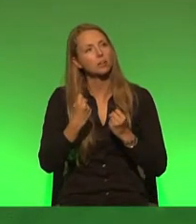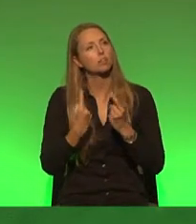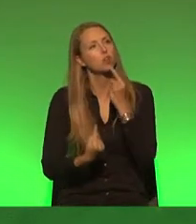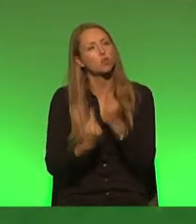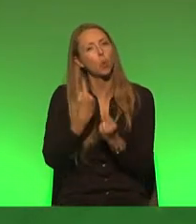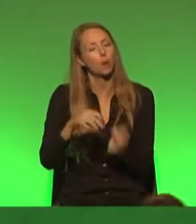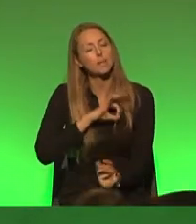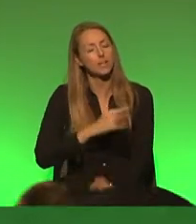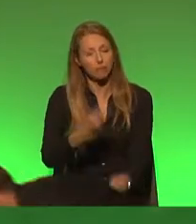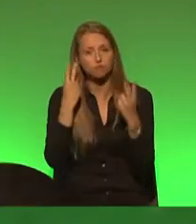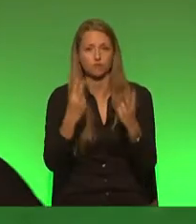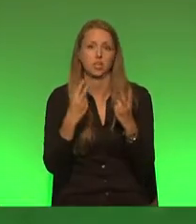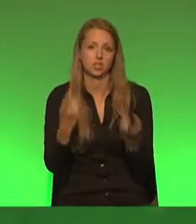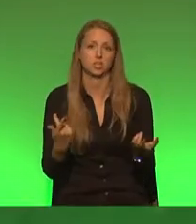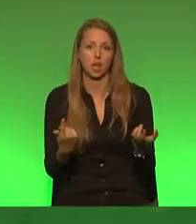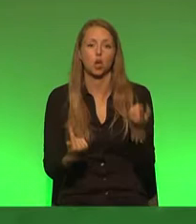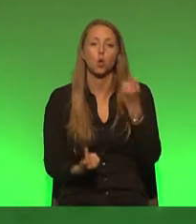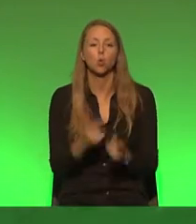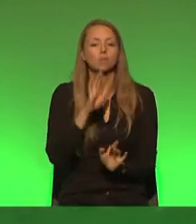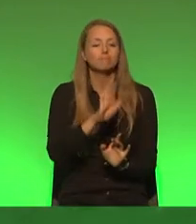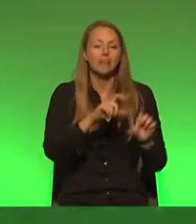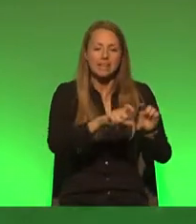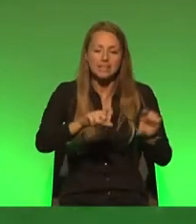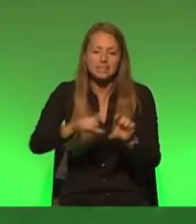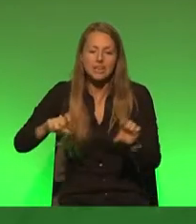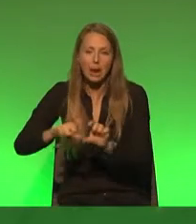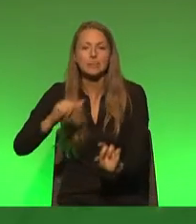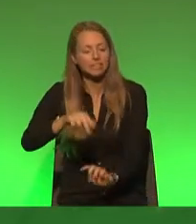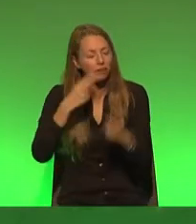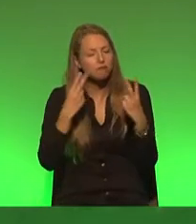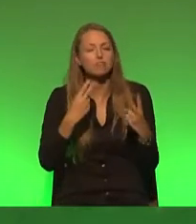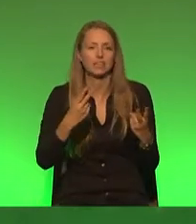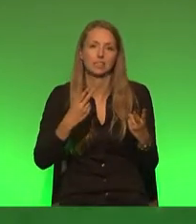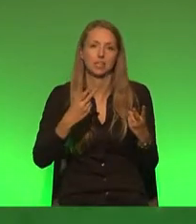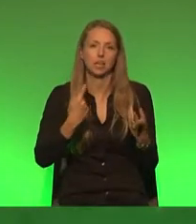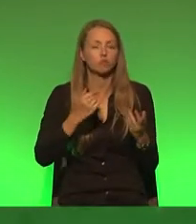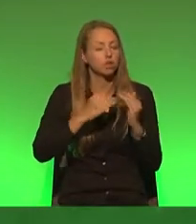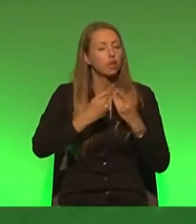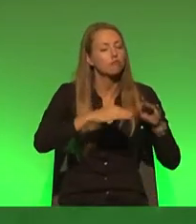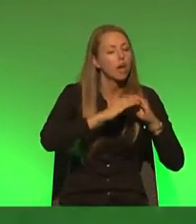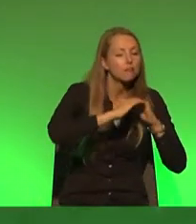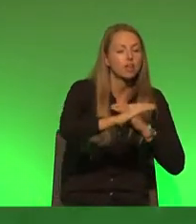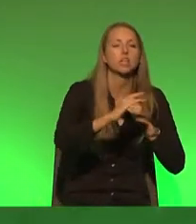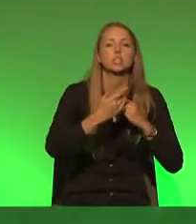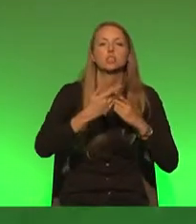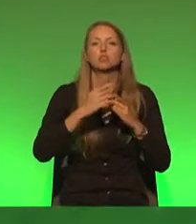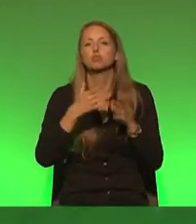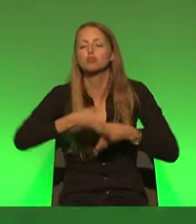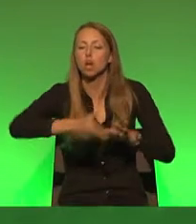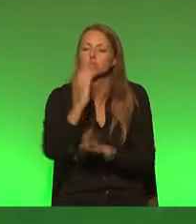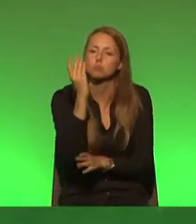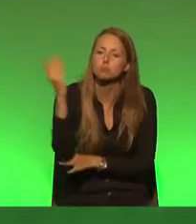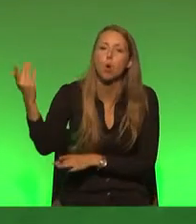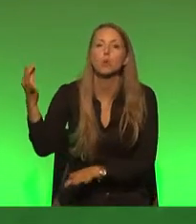wie viele grüne Herzensanliegen unmittelbar vor Ort von diesem Ergebnis abhängen, von Freiflächen und Straßenbäumen über Frauen in Räten